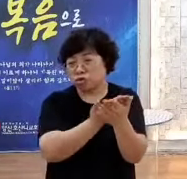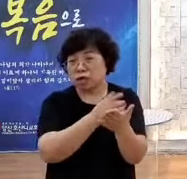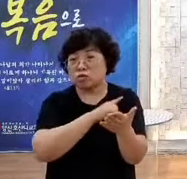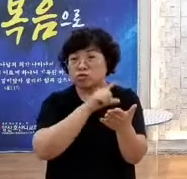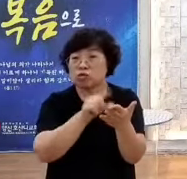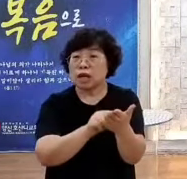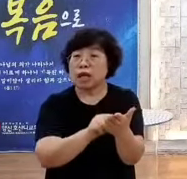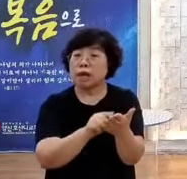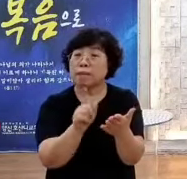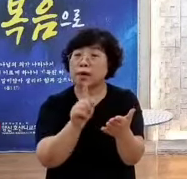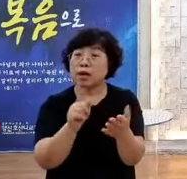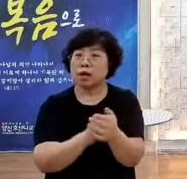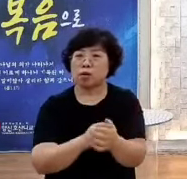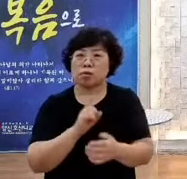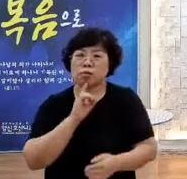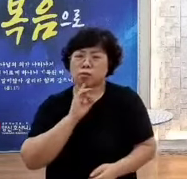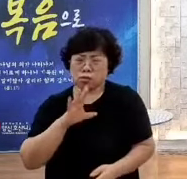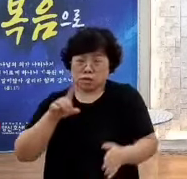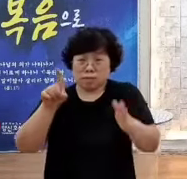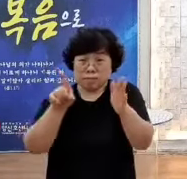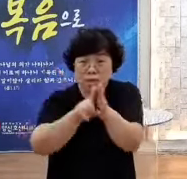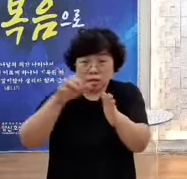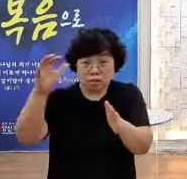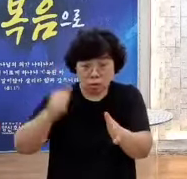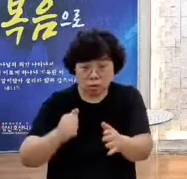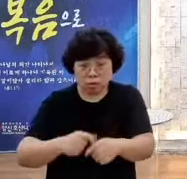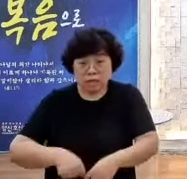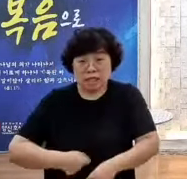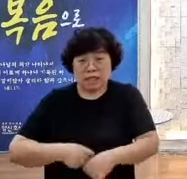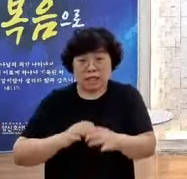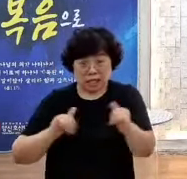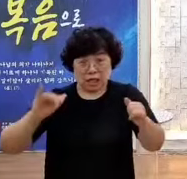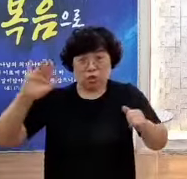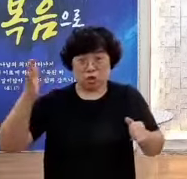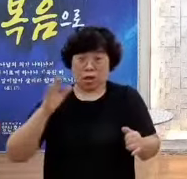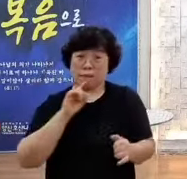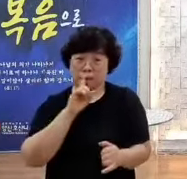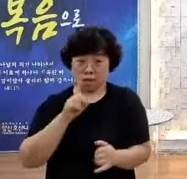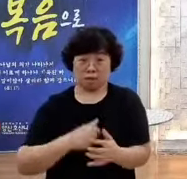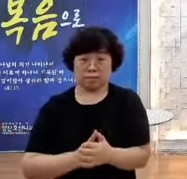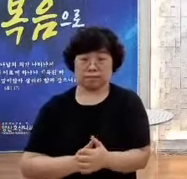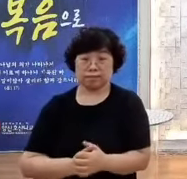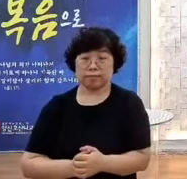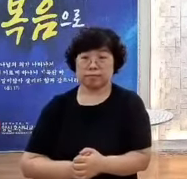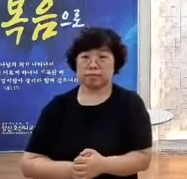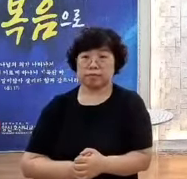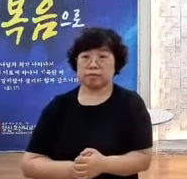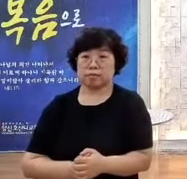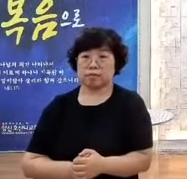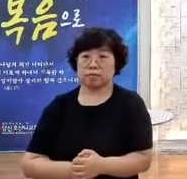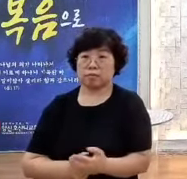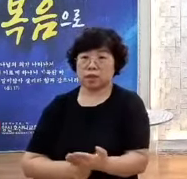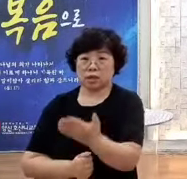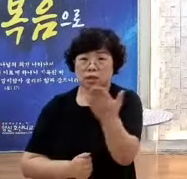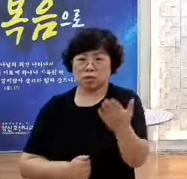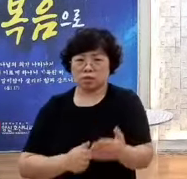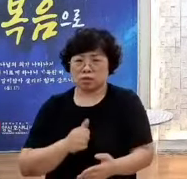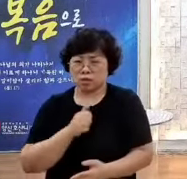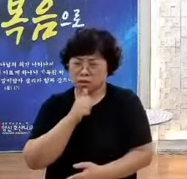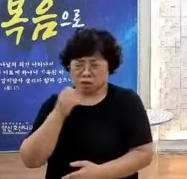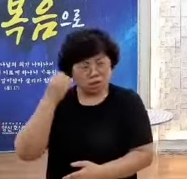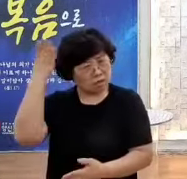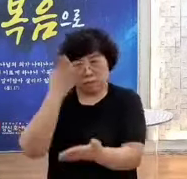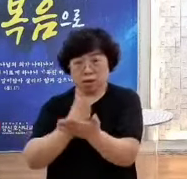뭐냐면 오직 믿음으로 어렵게 된다라는 사실입니다. 여러분, 이 사실을 절대로 잊어서는 안